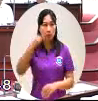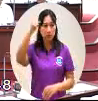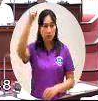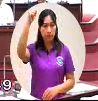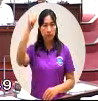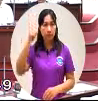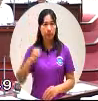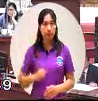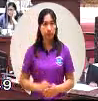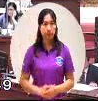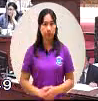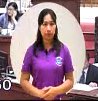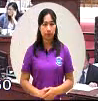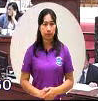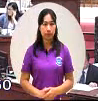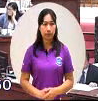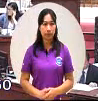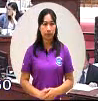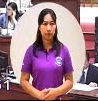好？